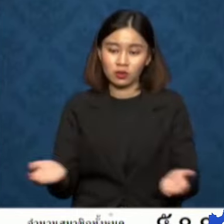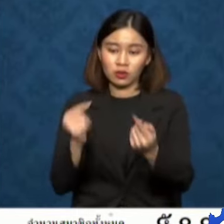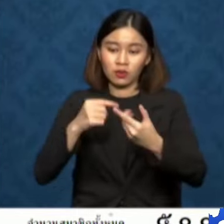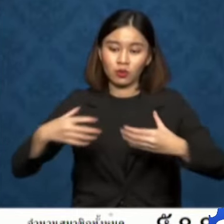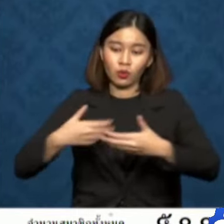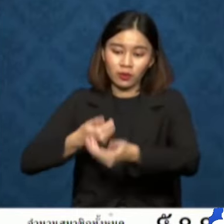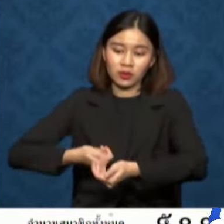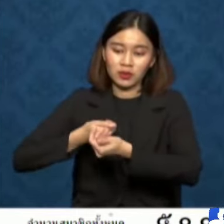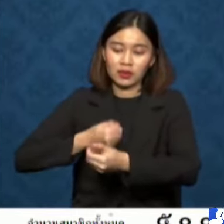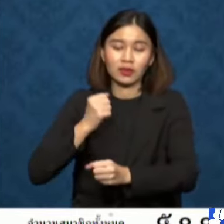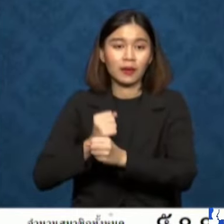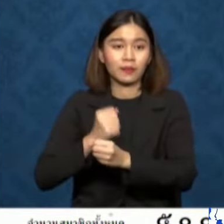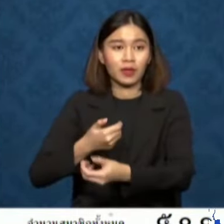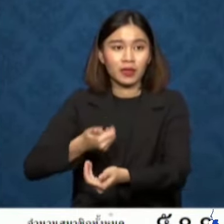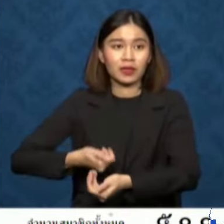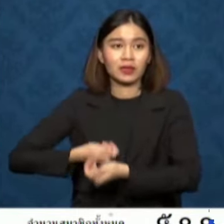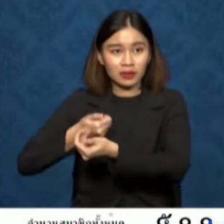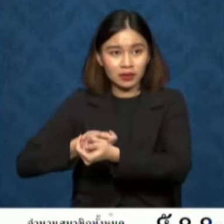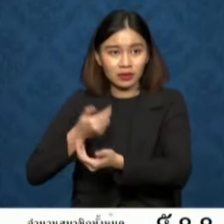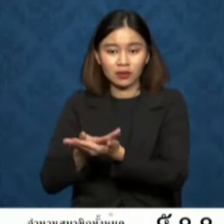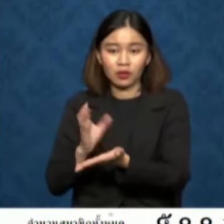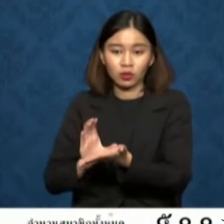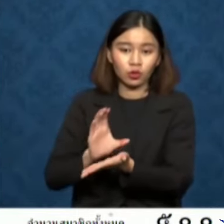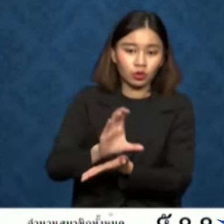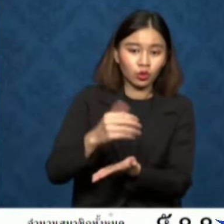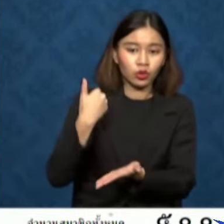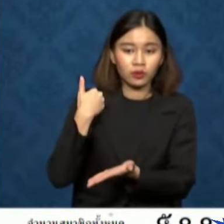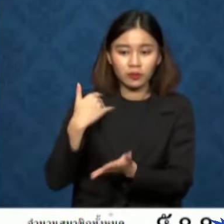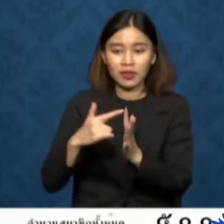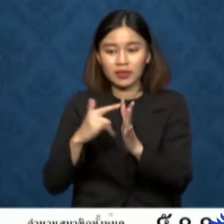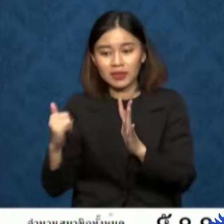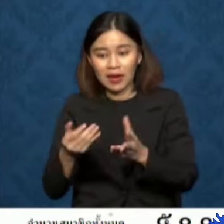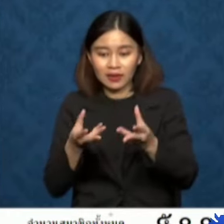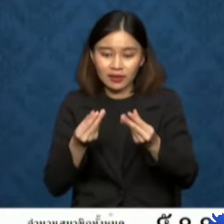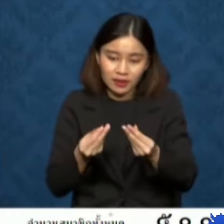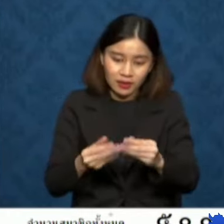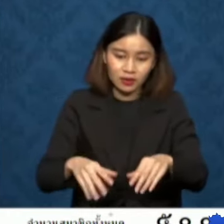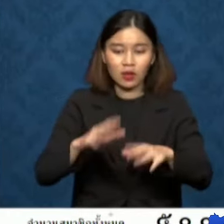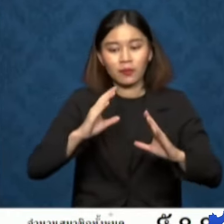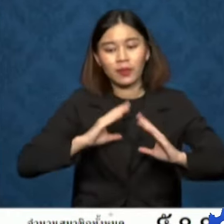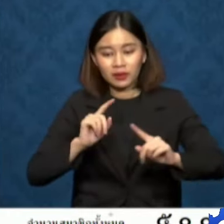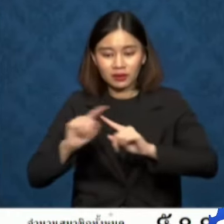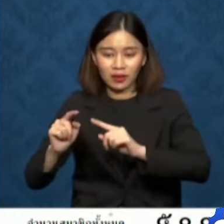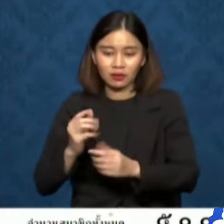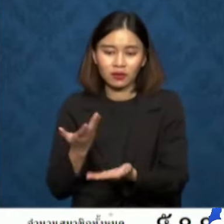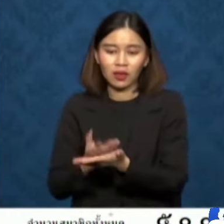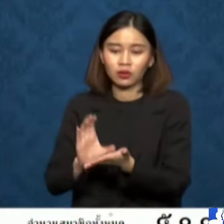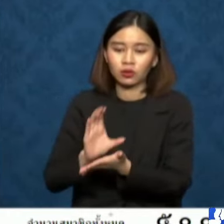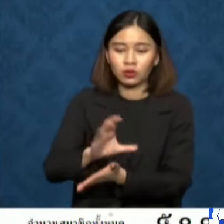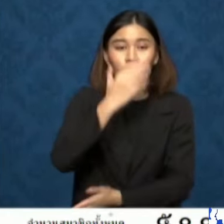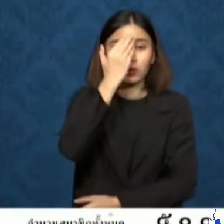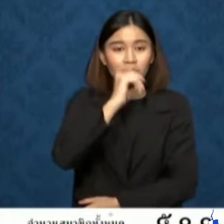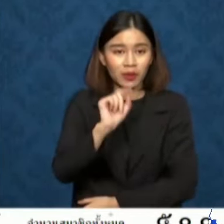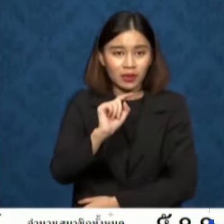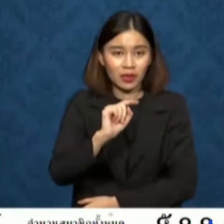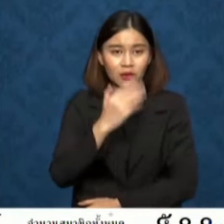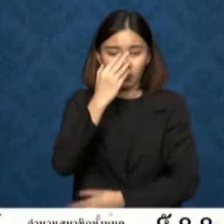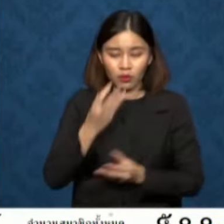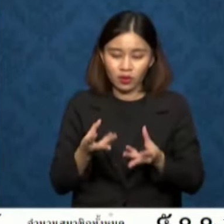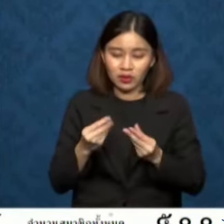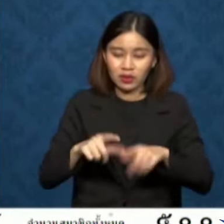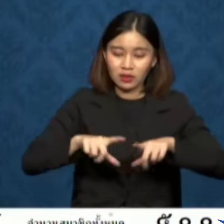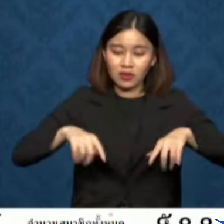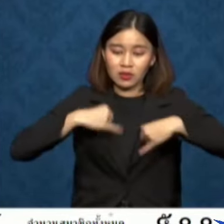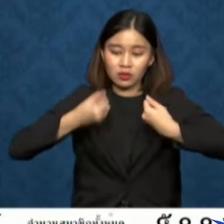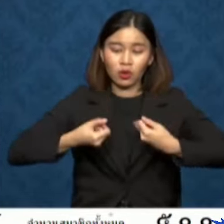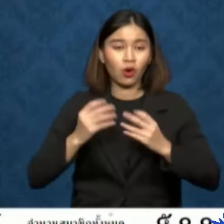เกษตรกรทำเกษตรอินทรีย์ต้องลงทุนเติมศารอินทรีย์ลงในดินต้องพักหน้าดินเขาจะลงทุนไปทำไมครับเพราะที่ดินไม่ใช่ของ